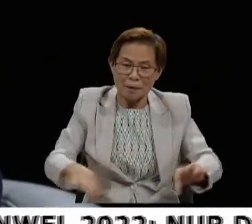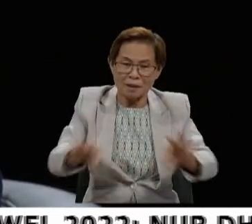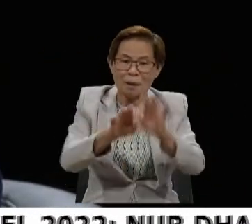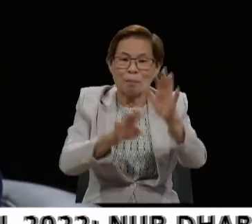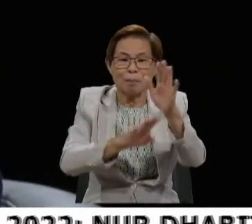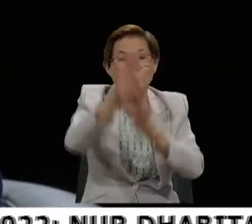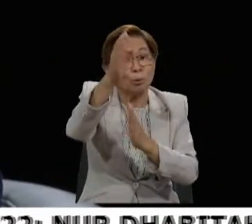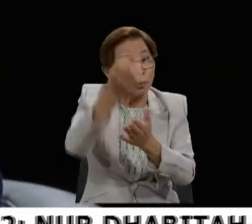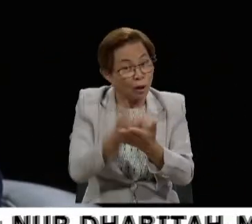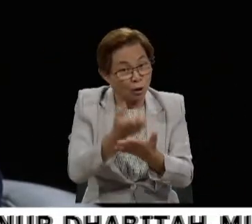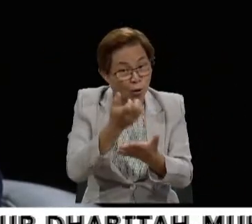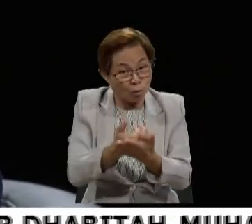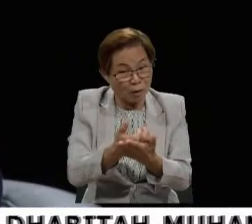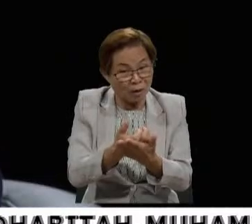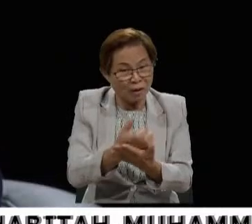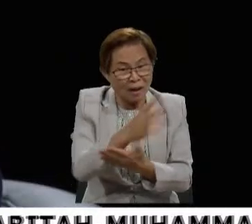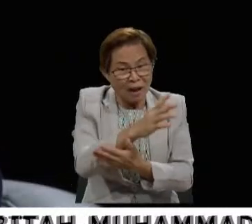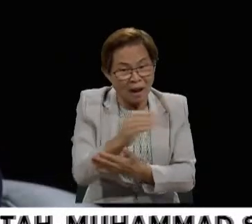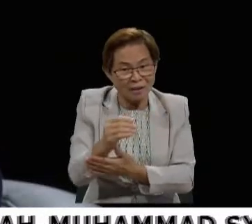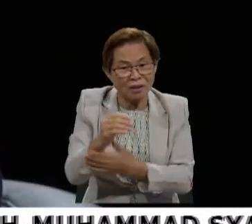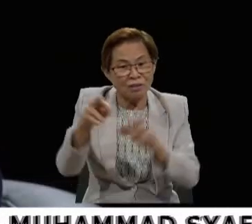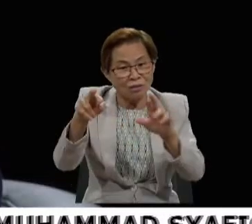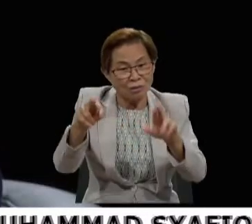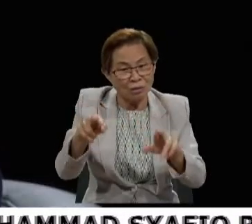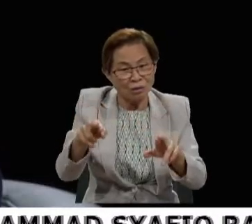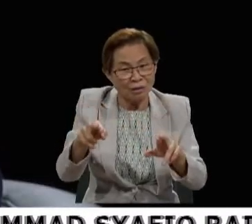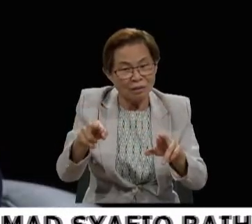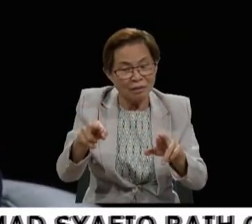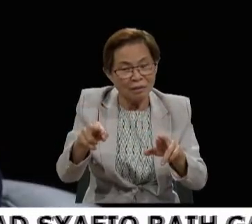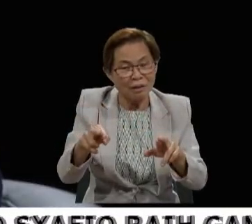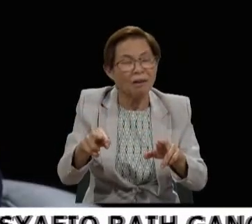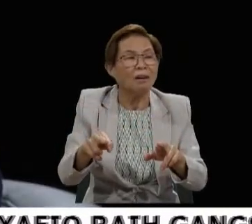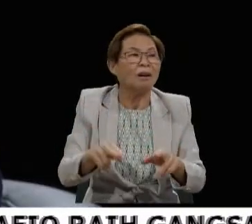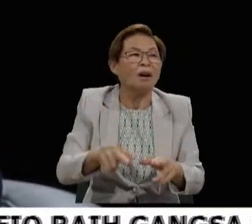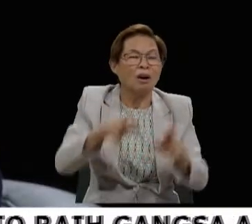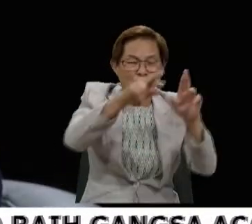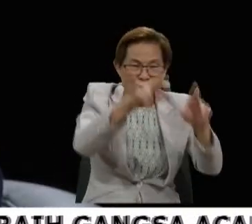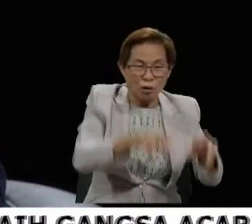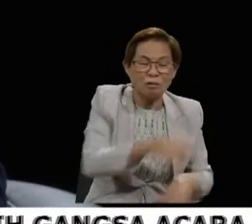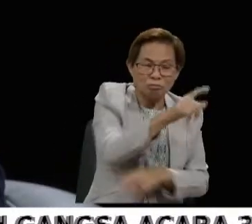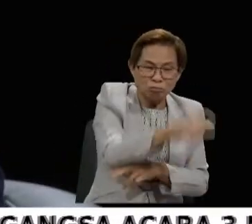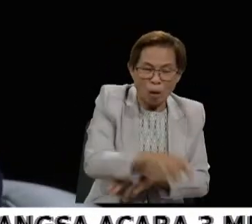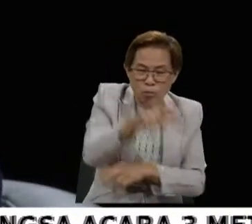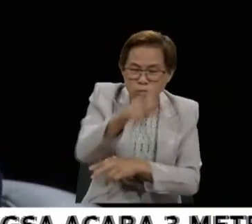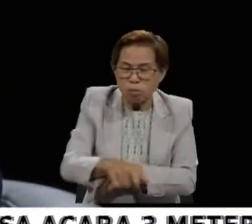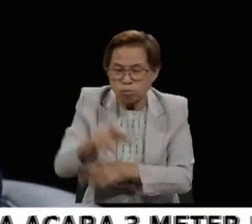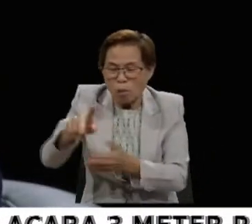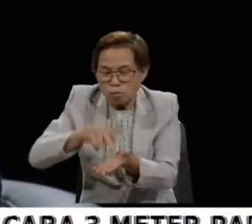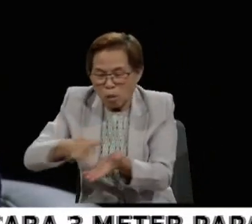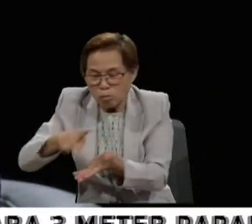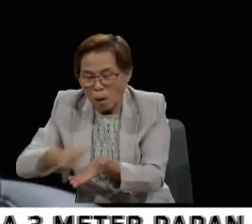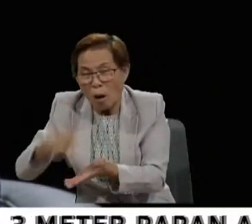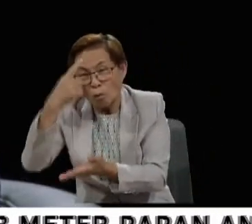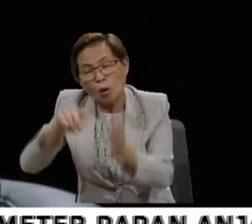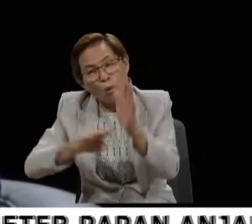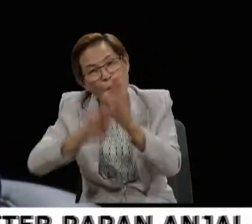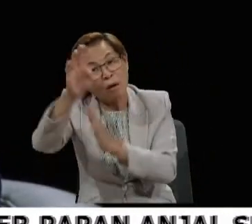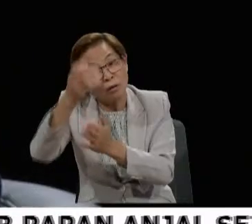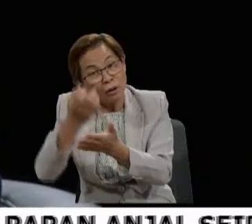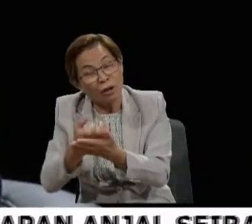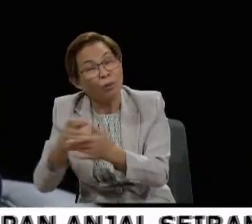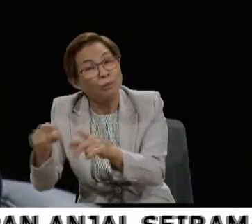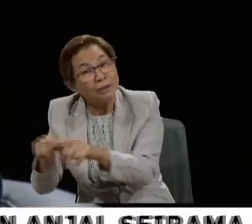kita in fact rakyat punya spending ataupun perbelanjaan t membangunkan ekonomi kita